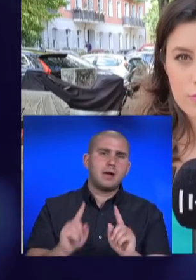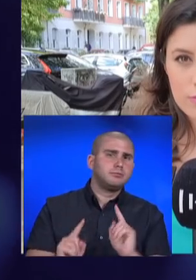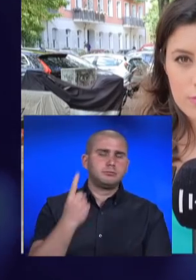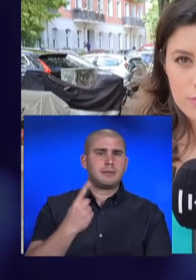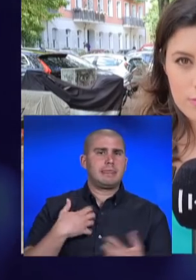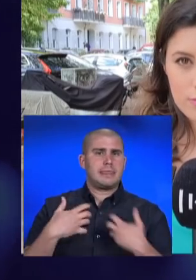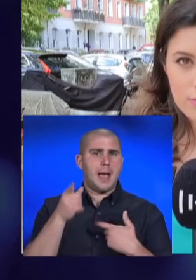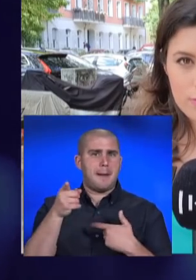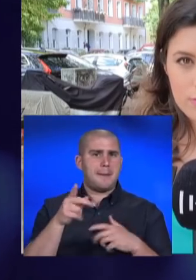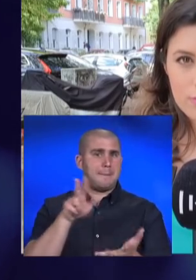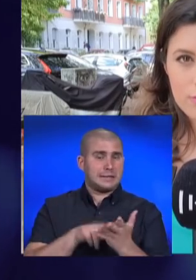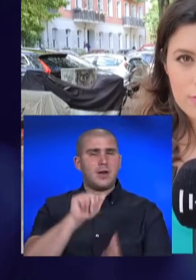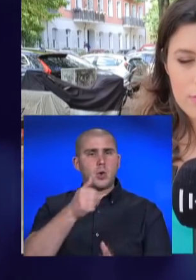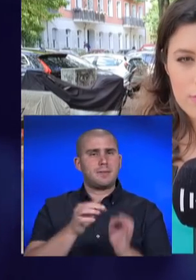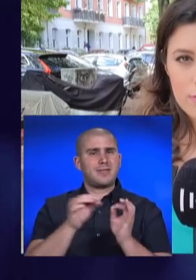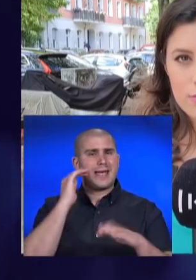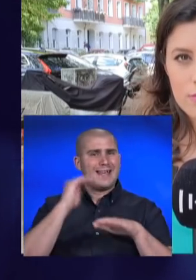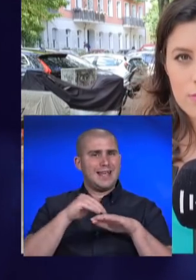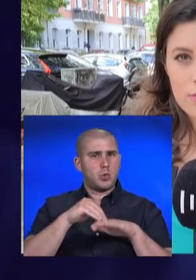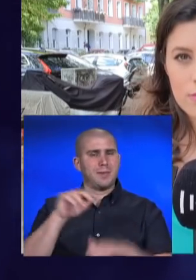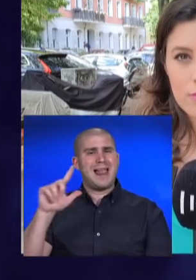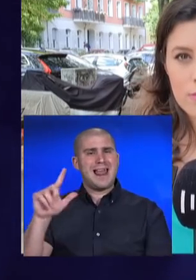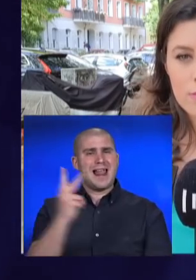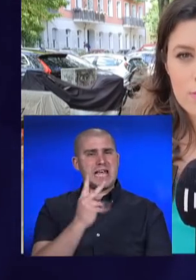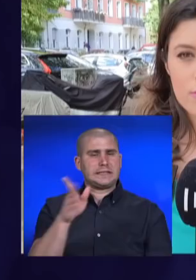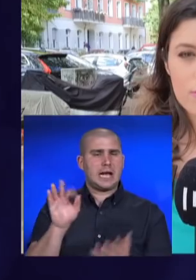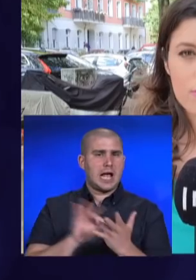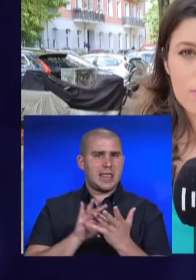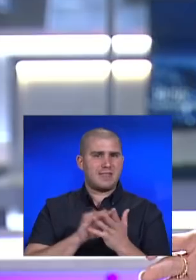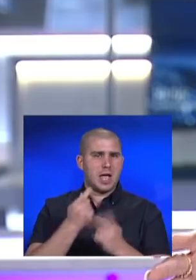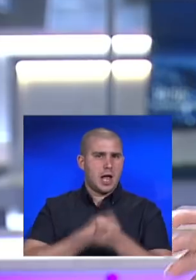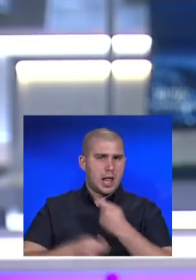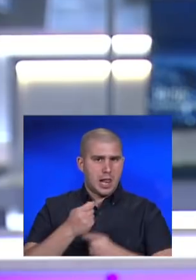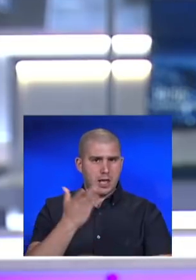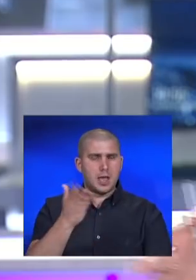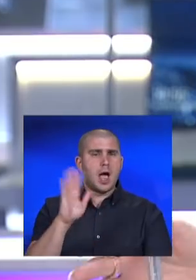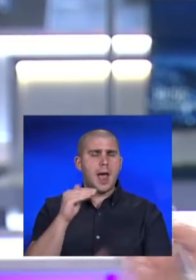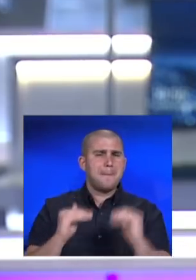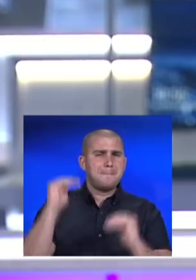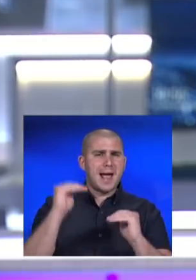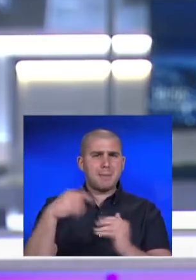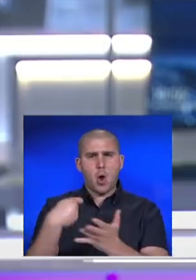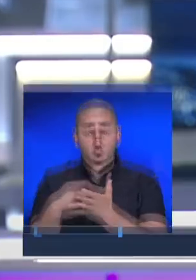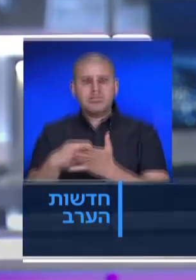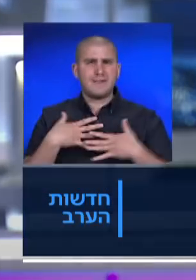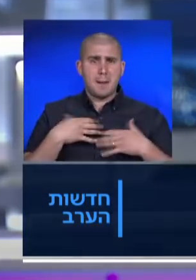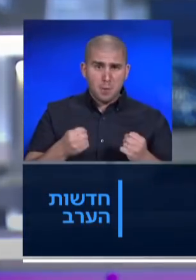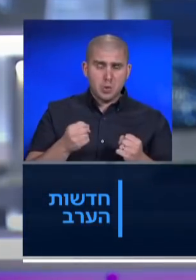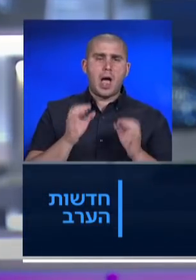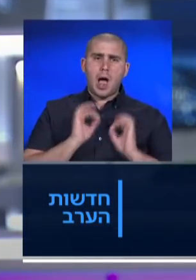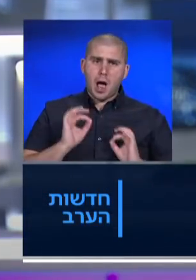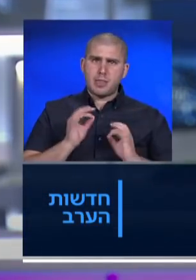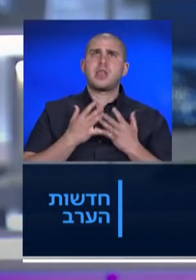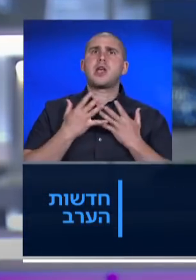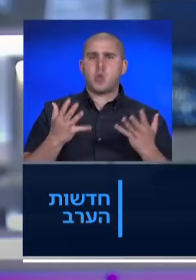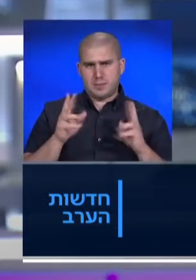רוצים לפתוח בעדכונים שלך. ליאל קייזר, כתבתנו לענייני כלכלה, ליאל, על הפערים בין האוצר לבריאות שעדיין גדולים. נכון מיכל,